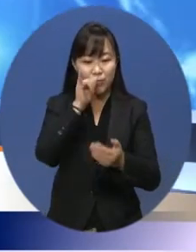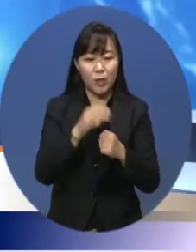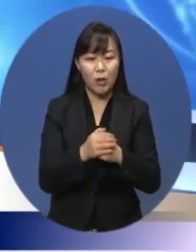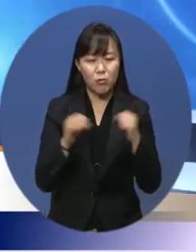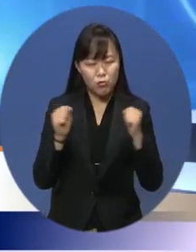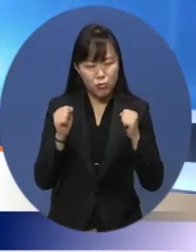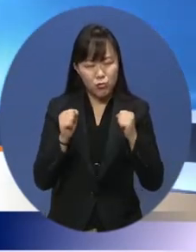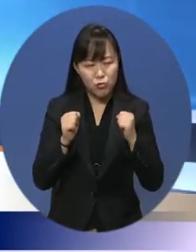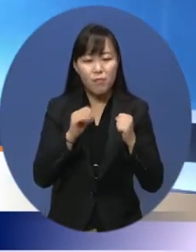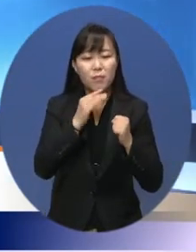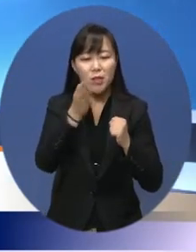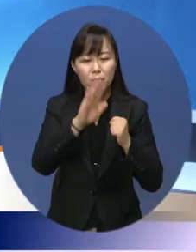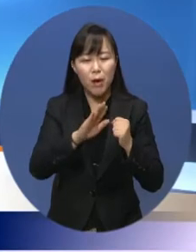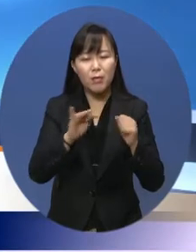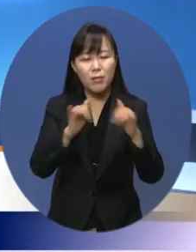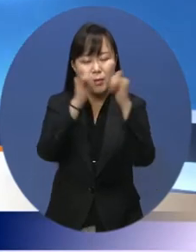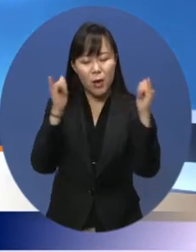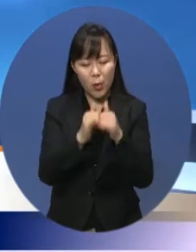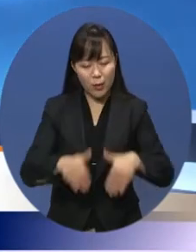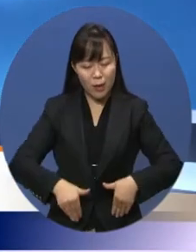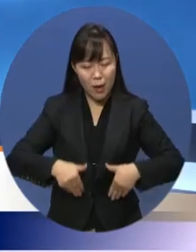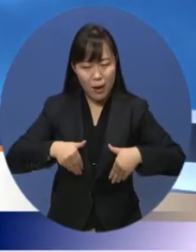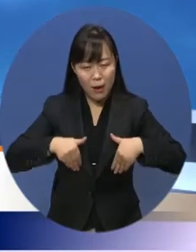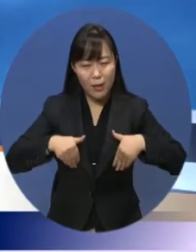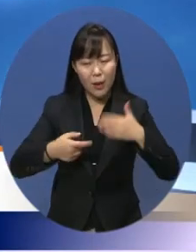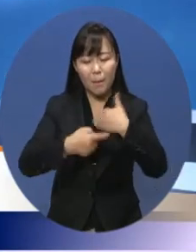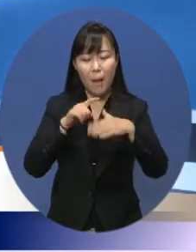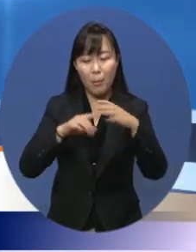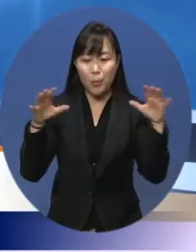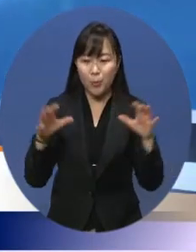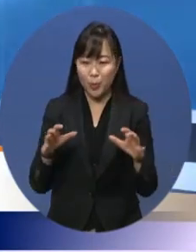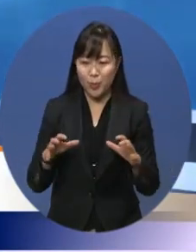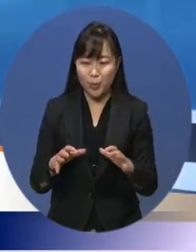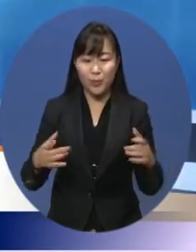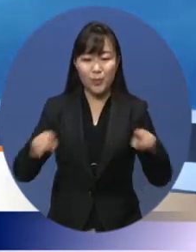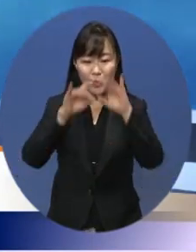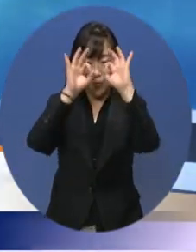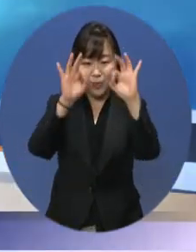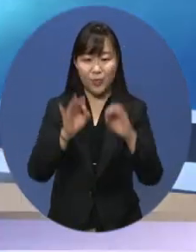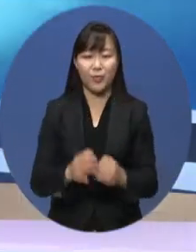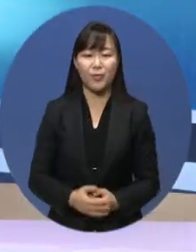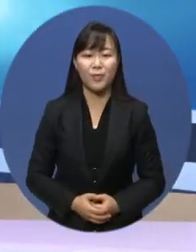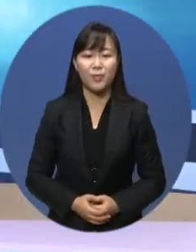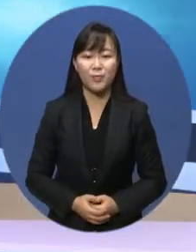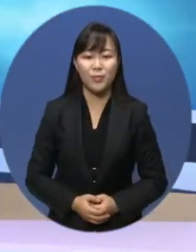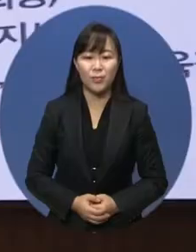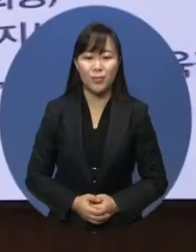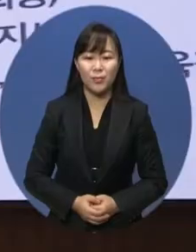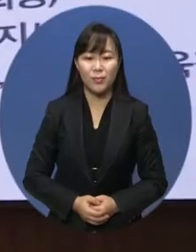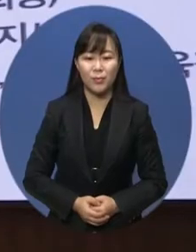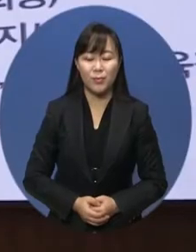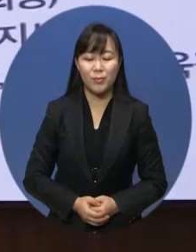우리 사회를 따뜻하게 만드는 마음이 모였는데요. 김민재 기자가 보도합니다.